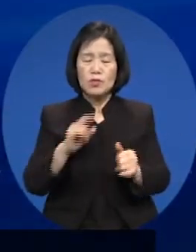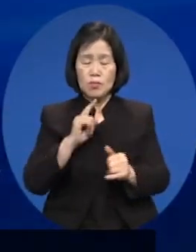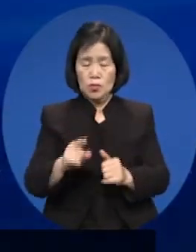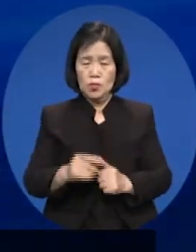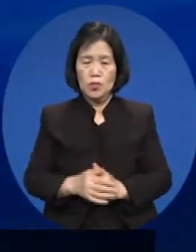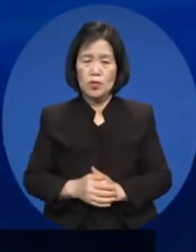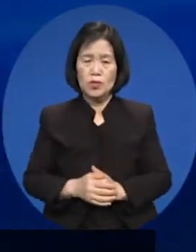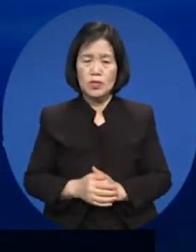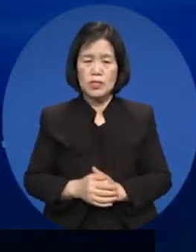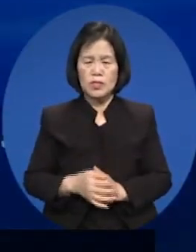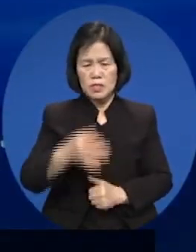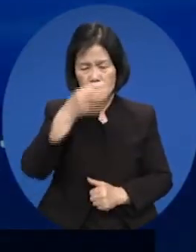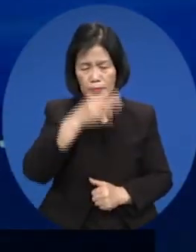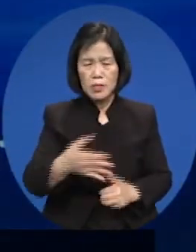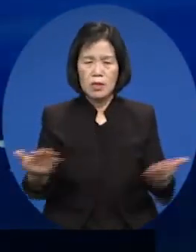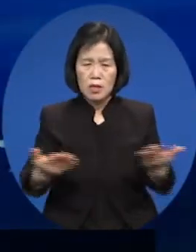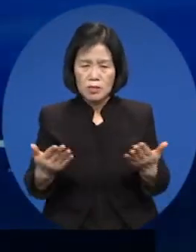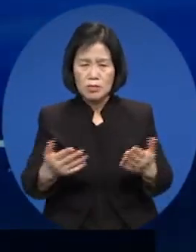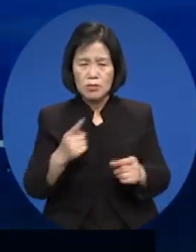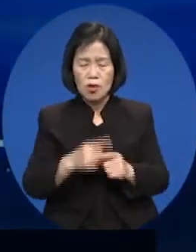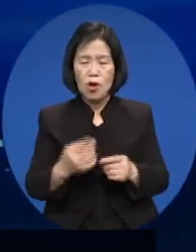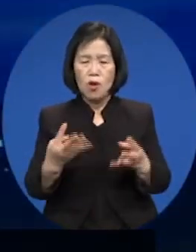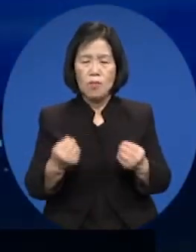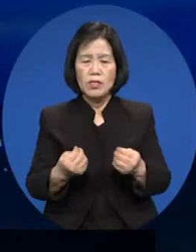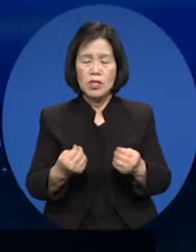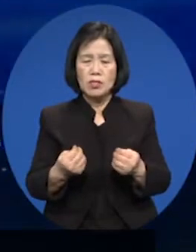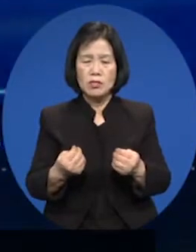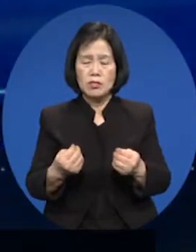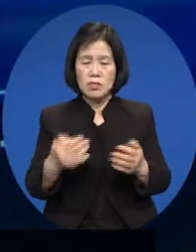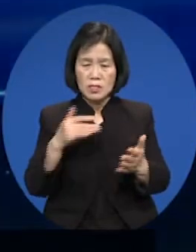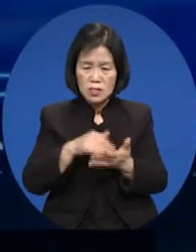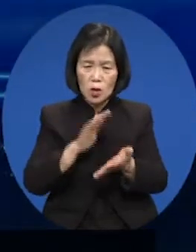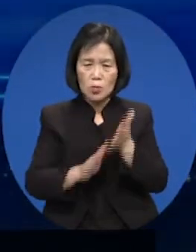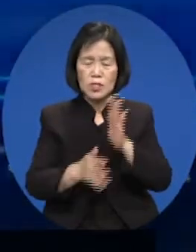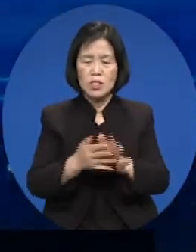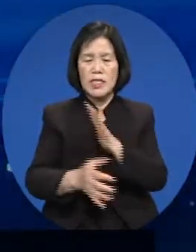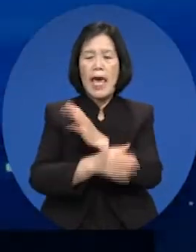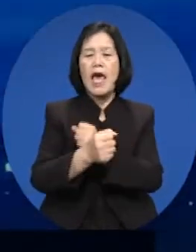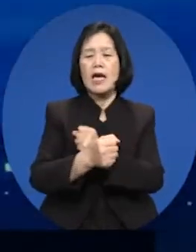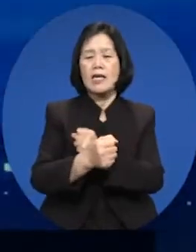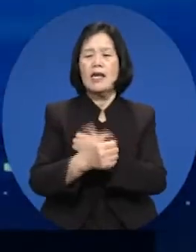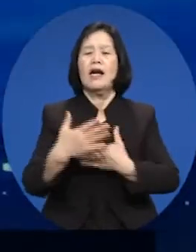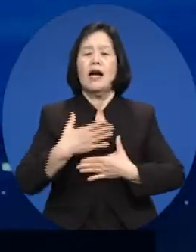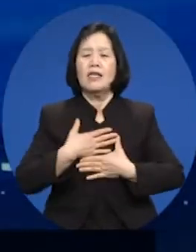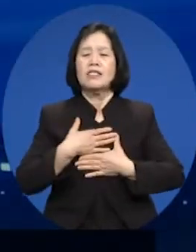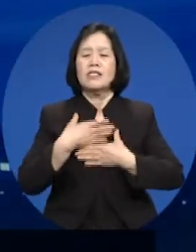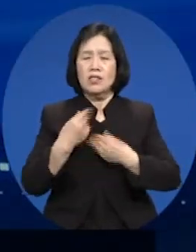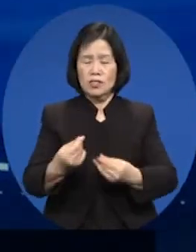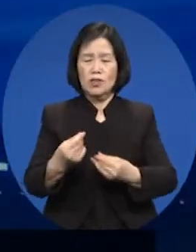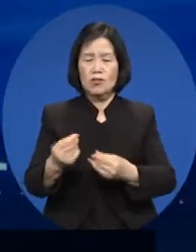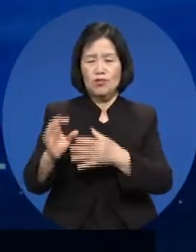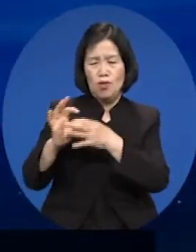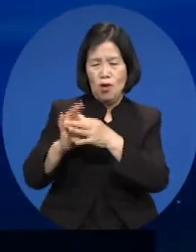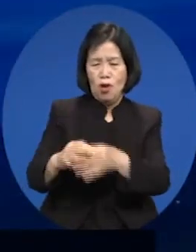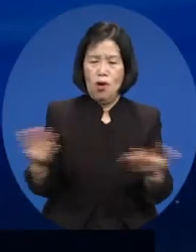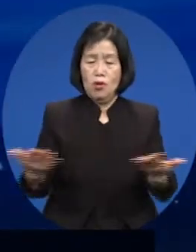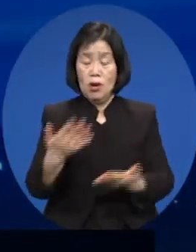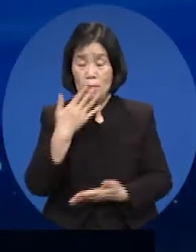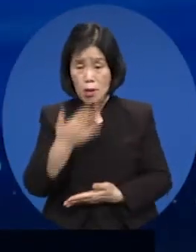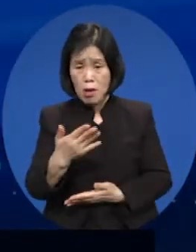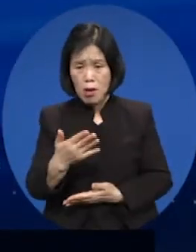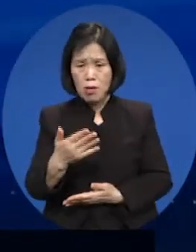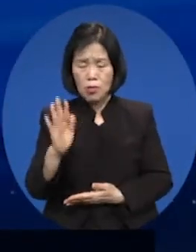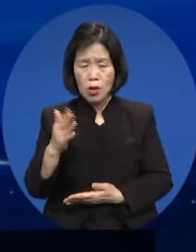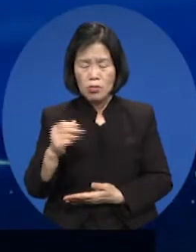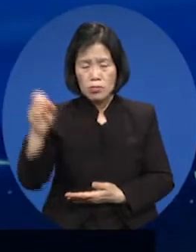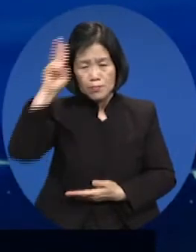사실 힘들게 일하시다가 이제 얼마 전 무기계약직으로 이제 안정적으로 직장을 다닐 수 있게 된 겁니다. 그런데